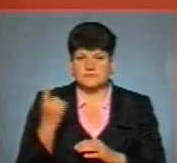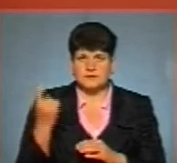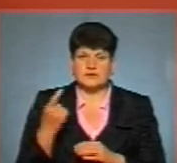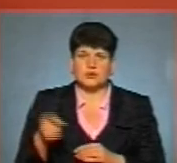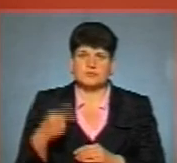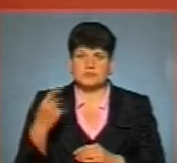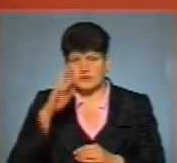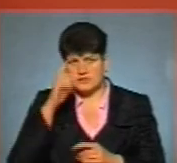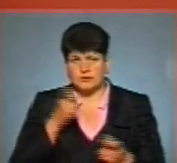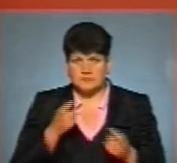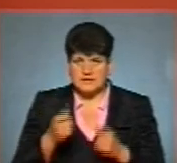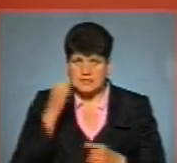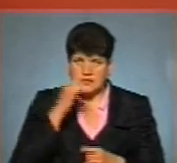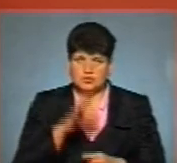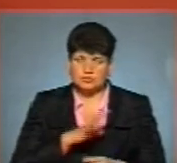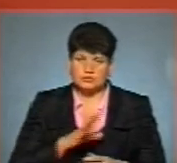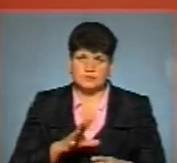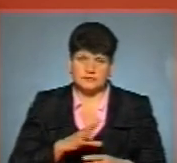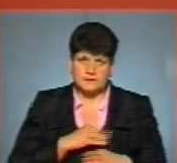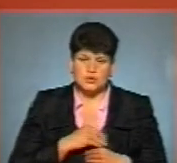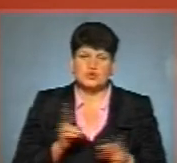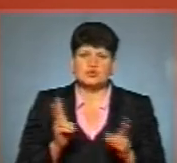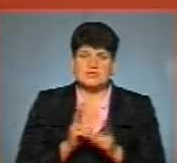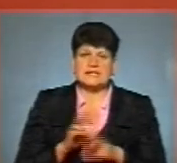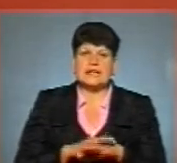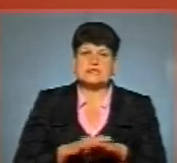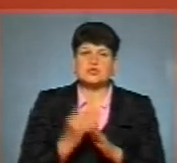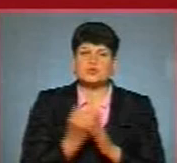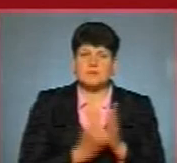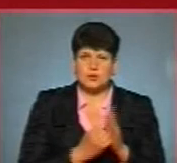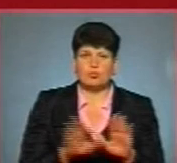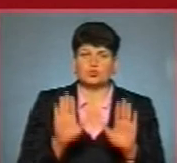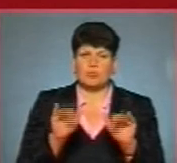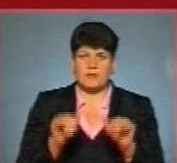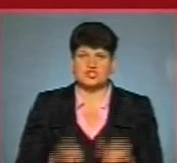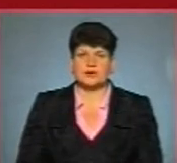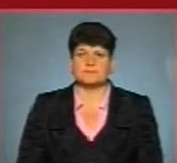облдержадміністрації. Дякую, що були з нами. Зустрінемося на Суспільному, як завжди. До побачення.